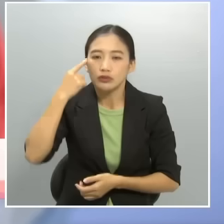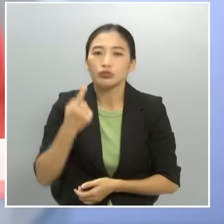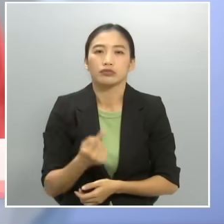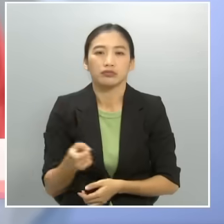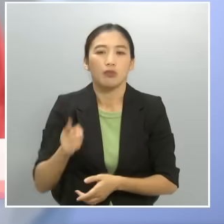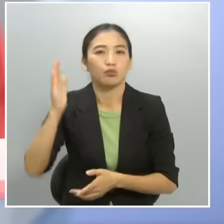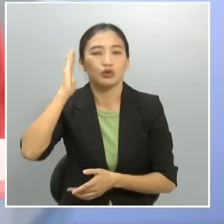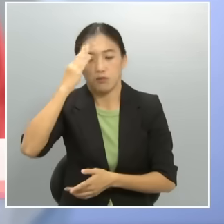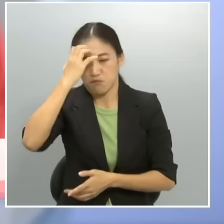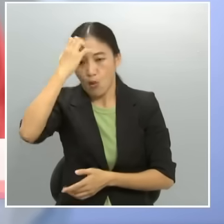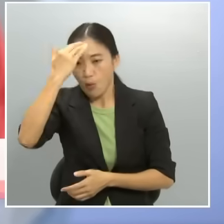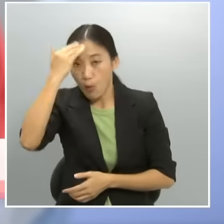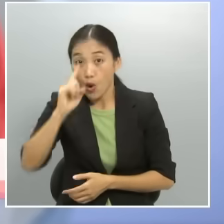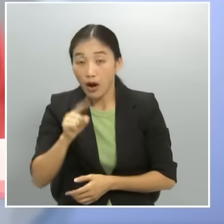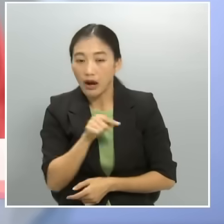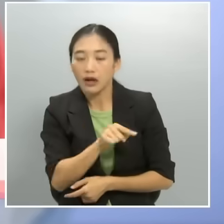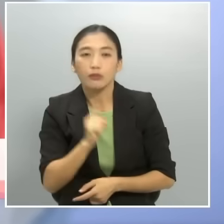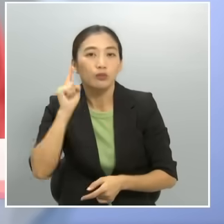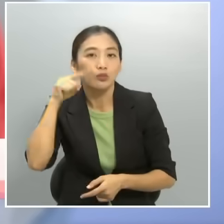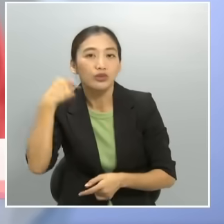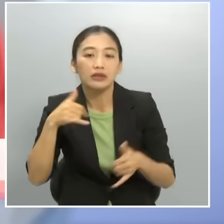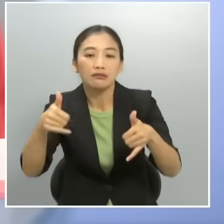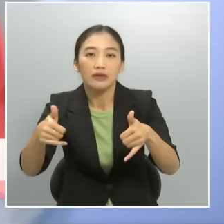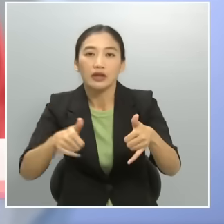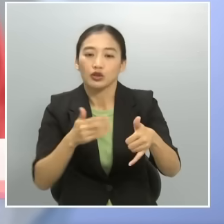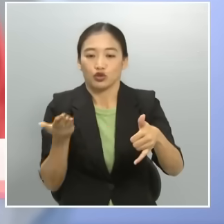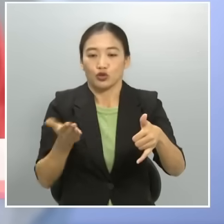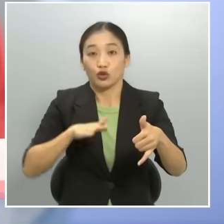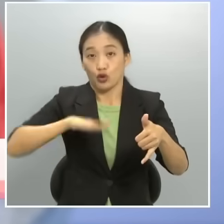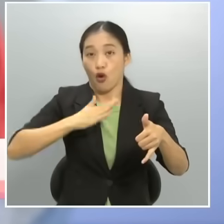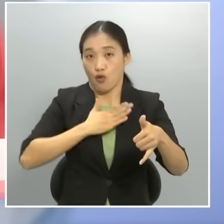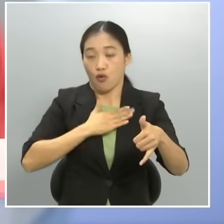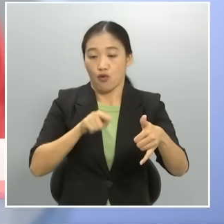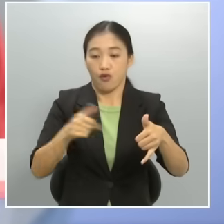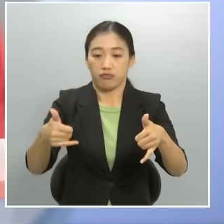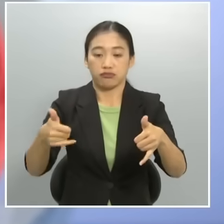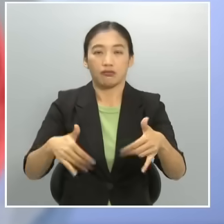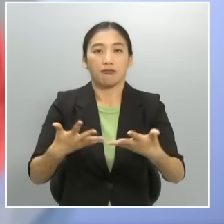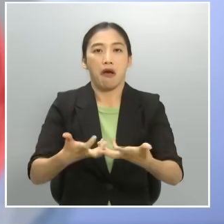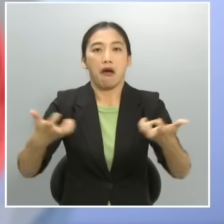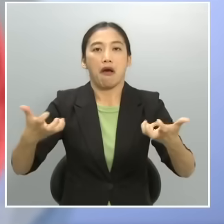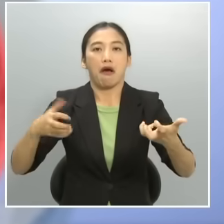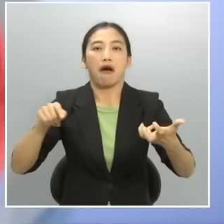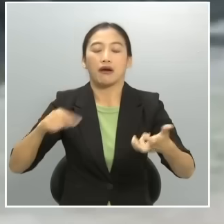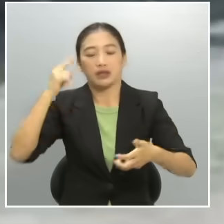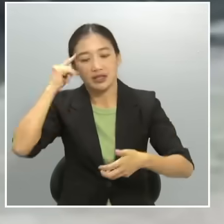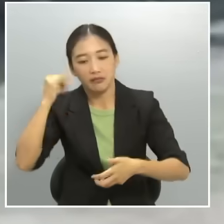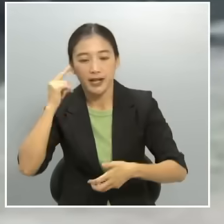คุยกันมาได้สักระยะนึงแต่ยังไม่นานนะคะก็ตอนนี้ก็กระวนกระวายอยากเจอตัวน้องอะค่ะ